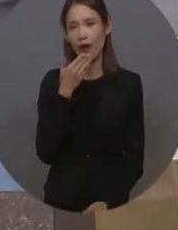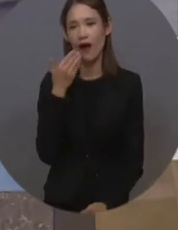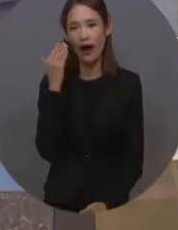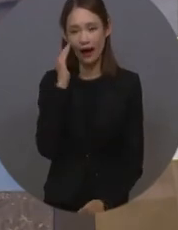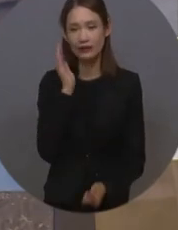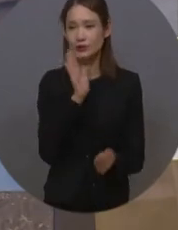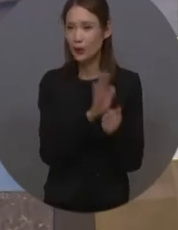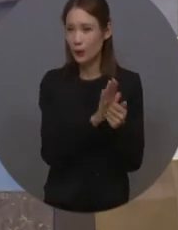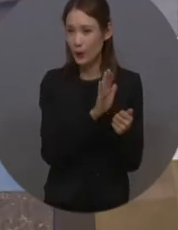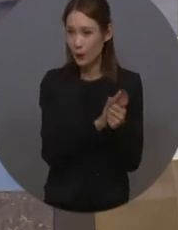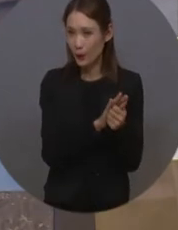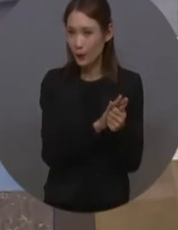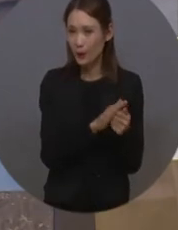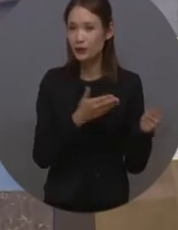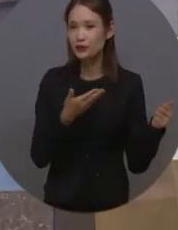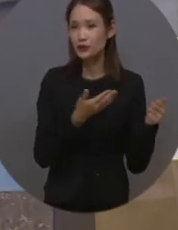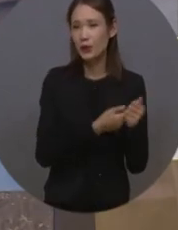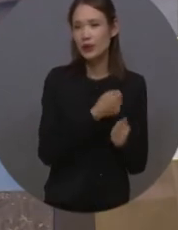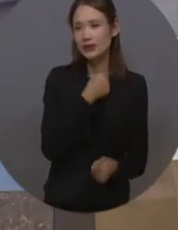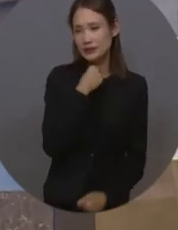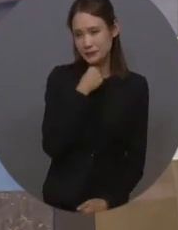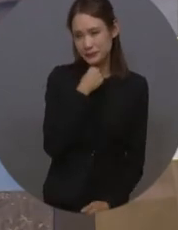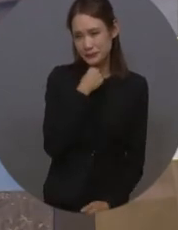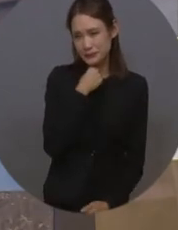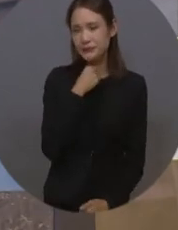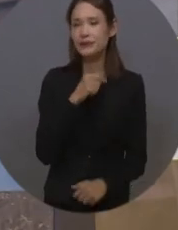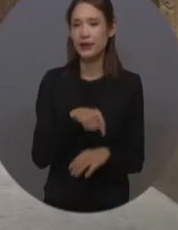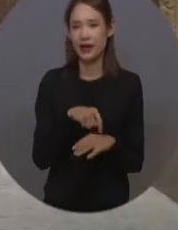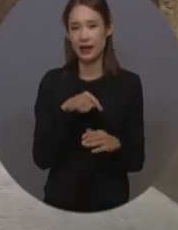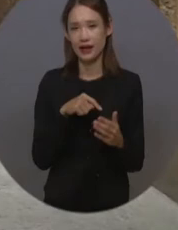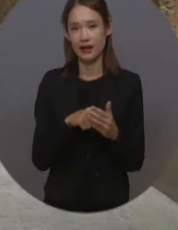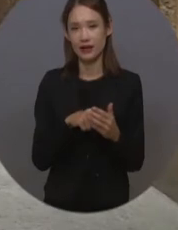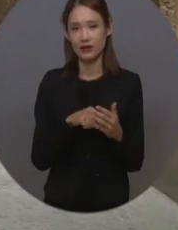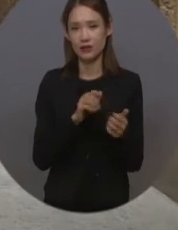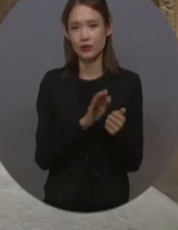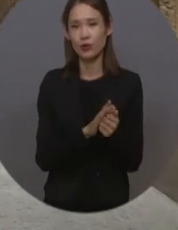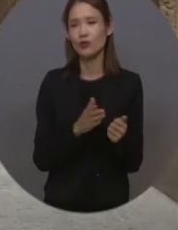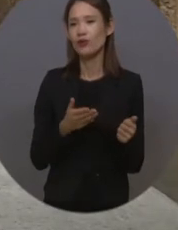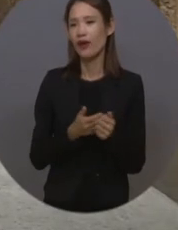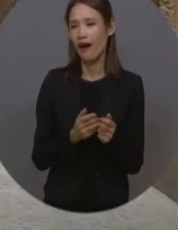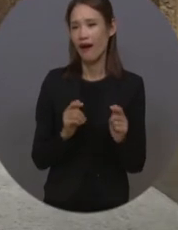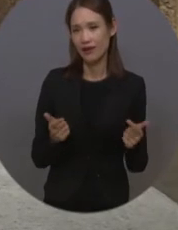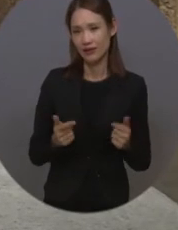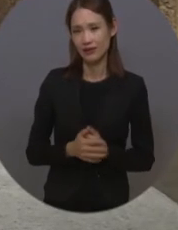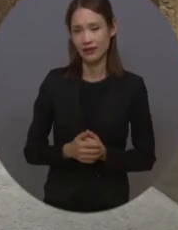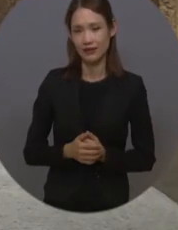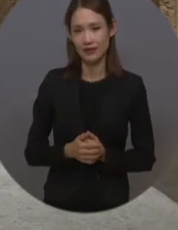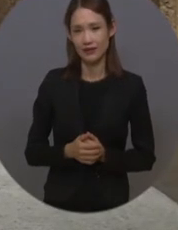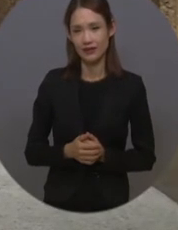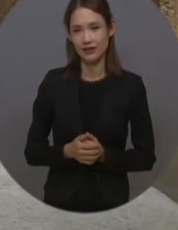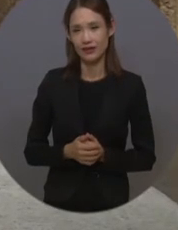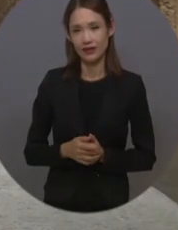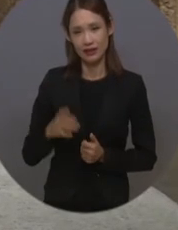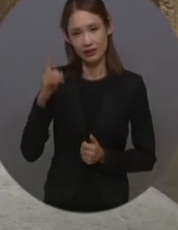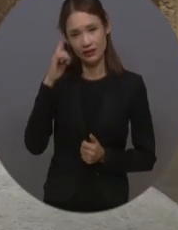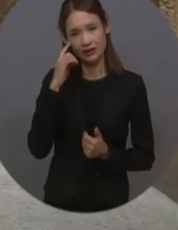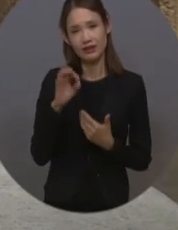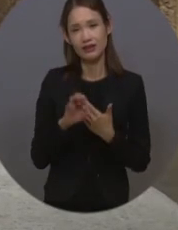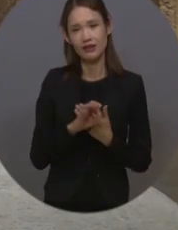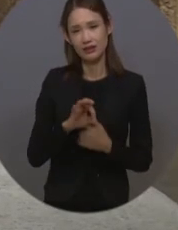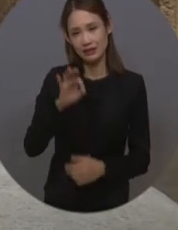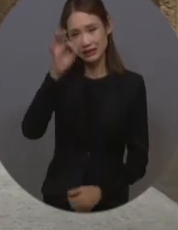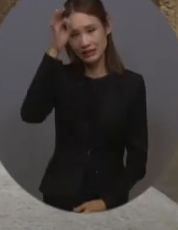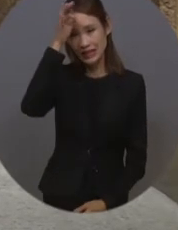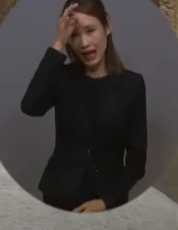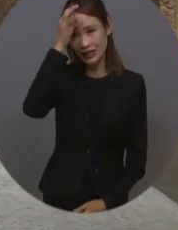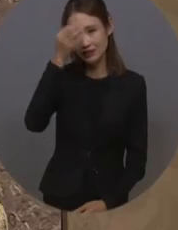돕겠다라는 네. 마음으로 시작했던 게 이 아지오였잖아요. 돕는 게 아니었어요. 왜냐하면 네. 청각 장애인들의 재능을